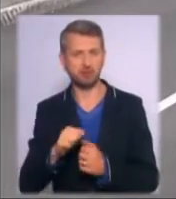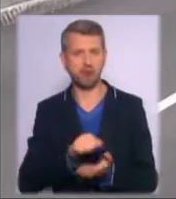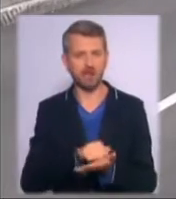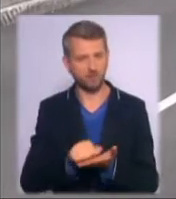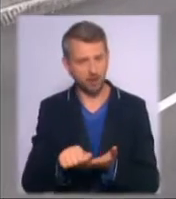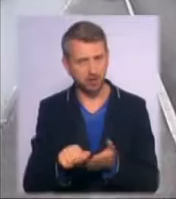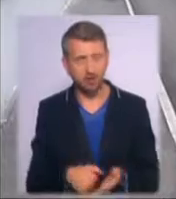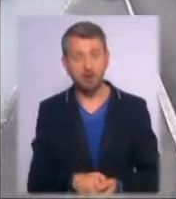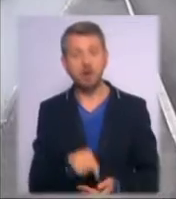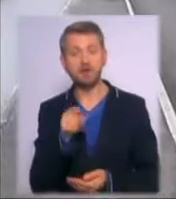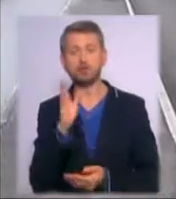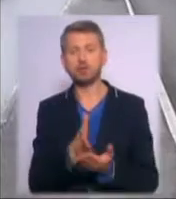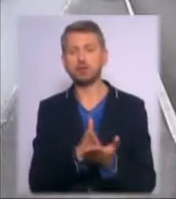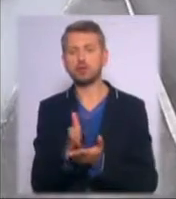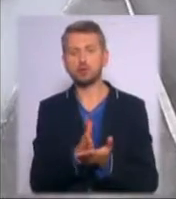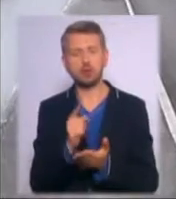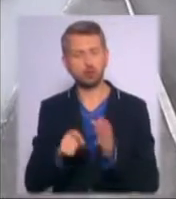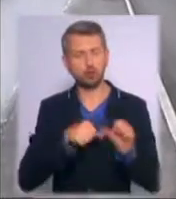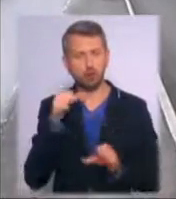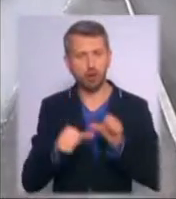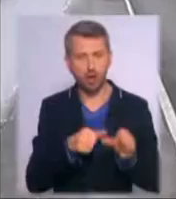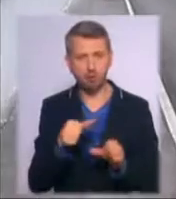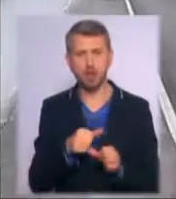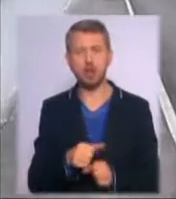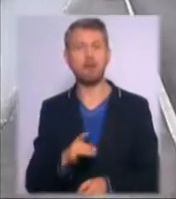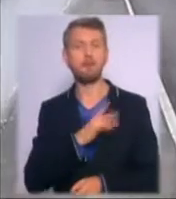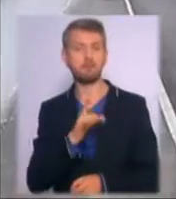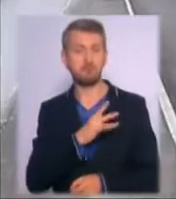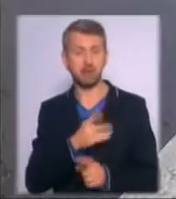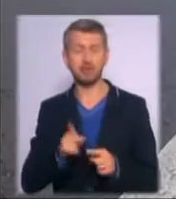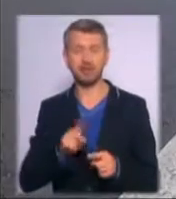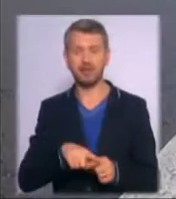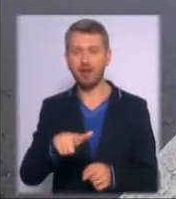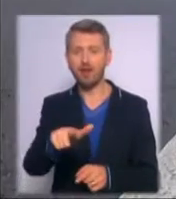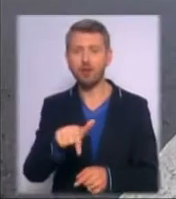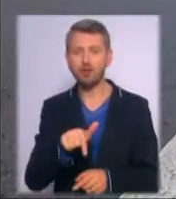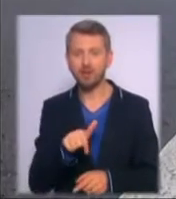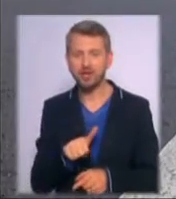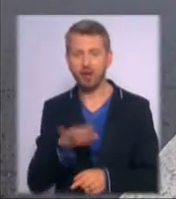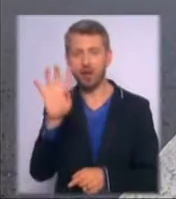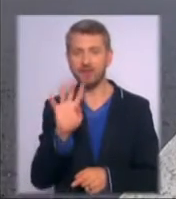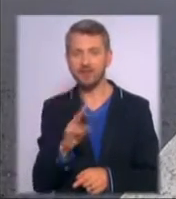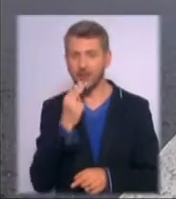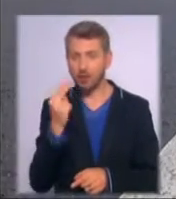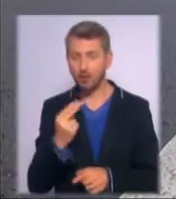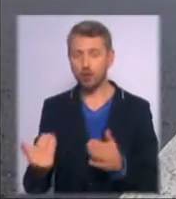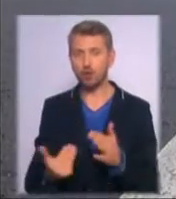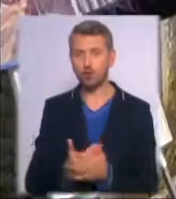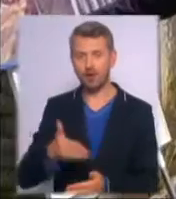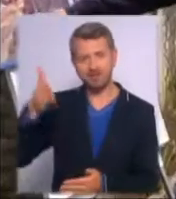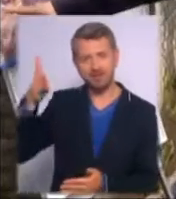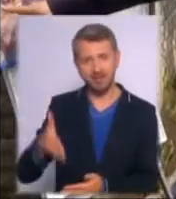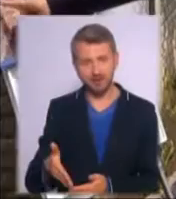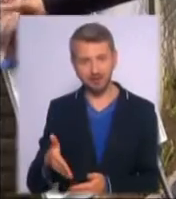полімер-асфальтобетон. Він слугуватиме тут роками. Яскравий білий – свіжа розмітка. А сірий колір – це нова підпірна стінка.